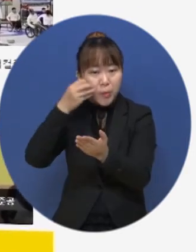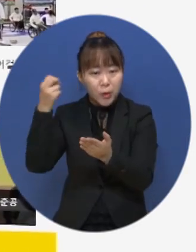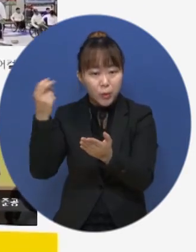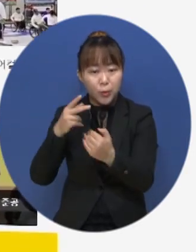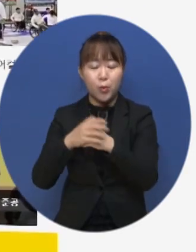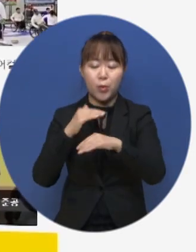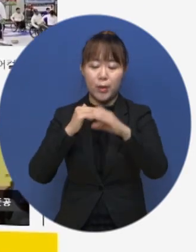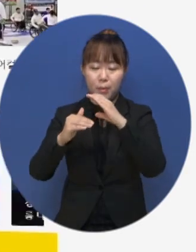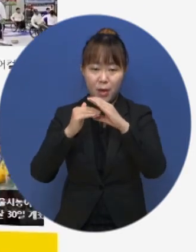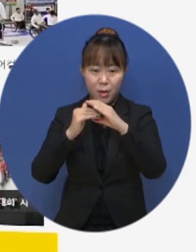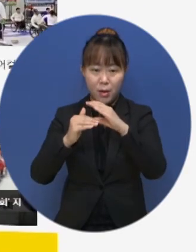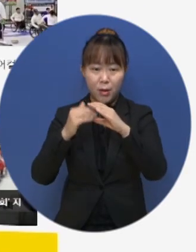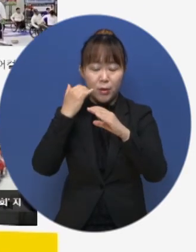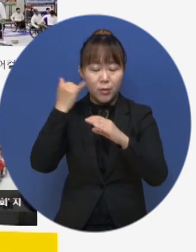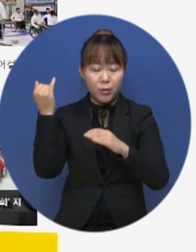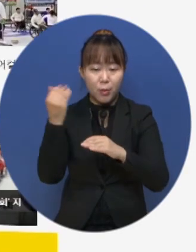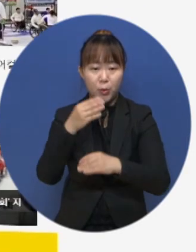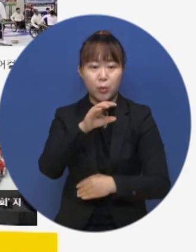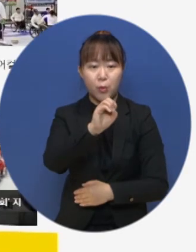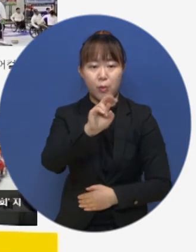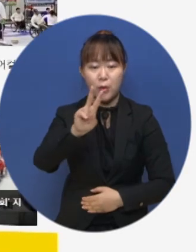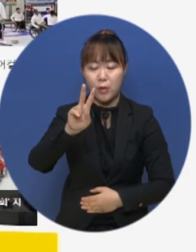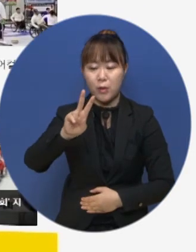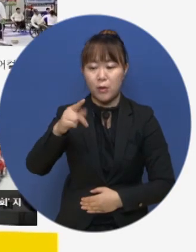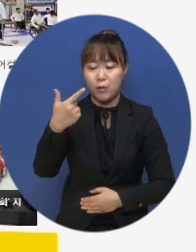홈페이지 또는 전자우편,